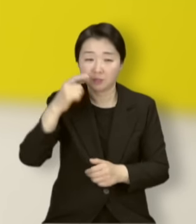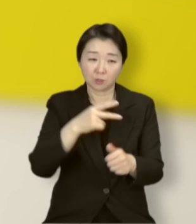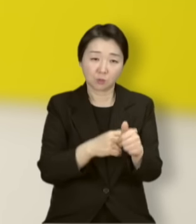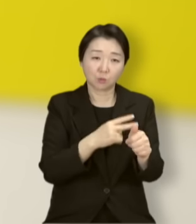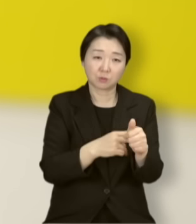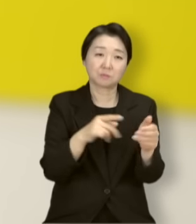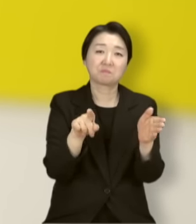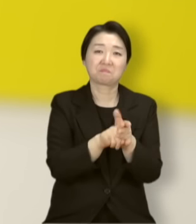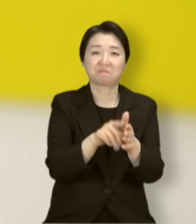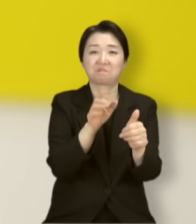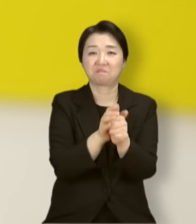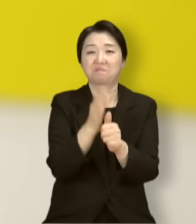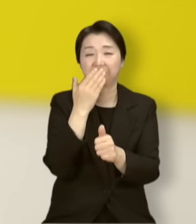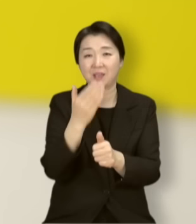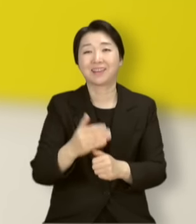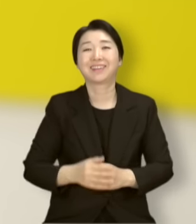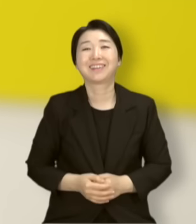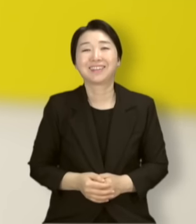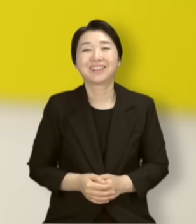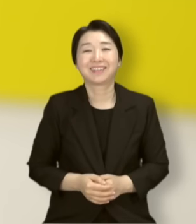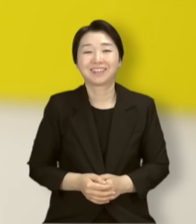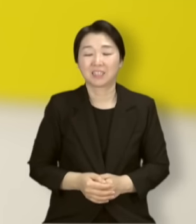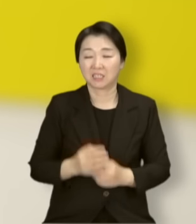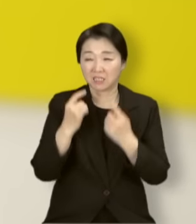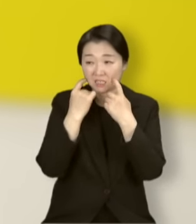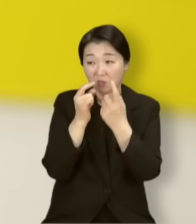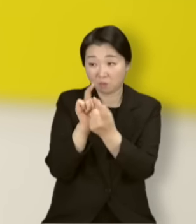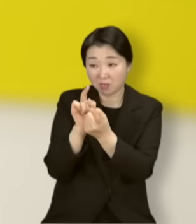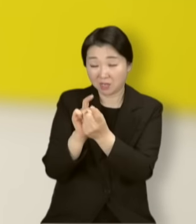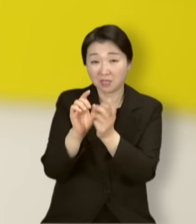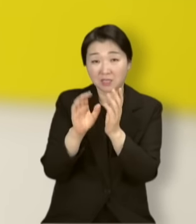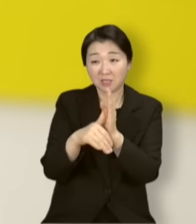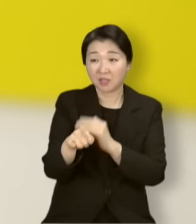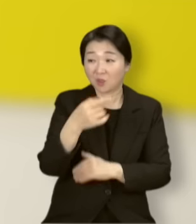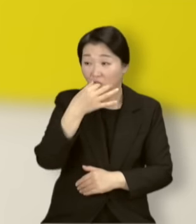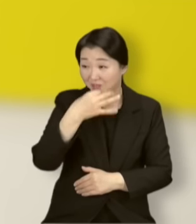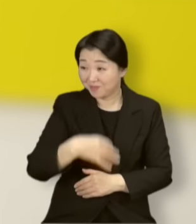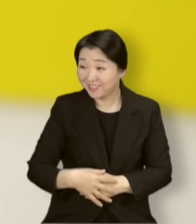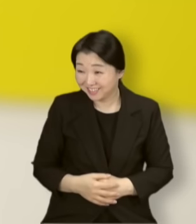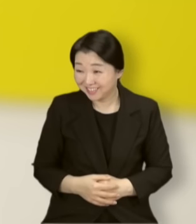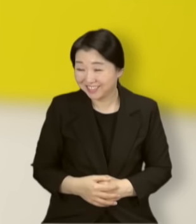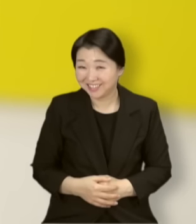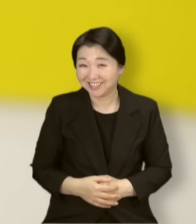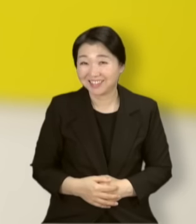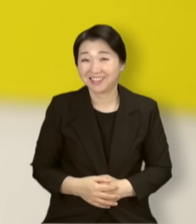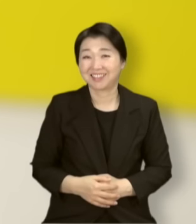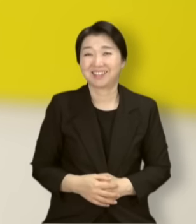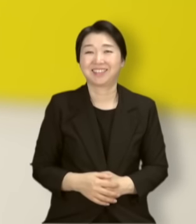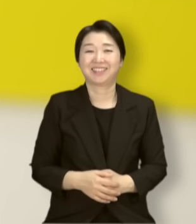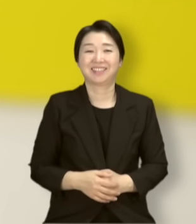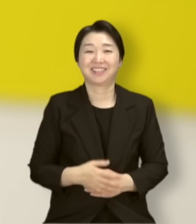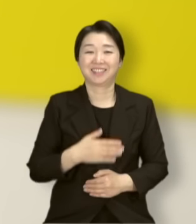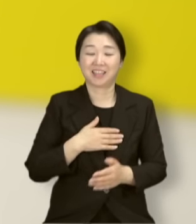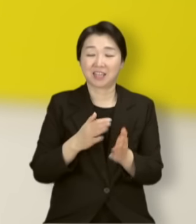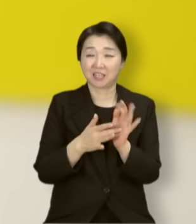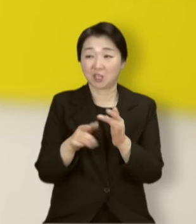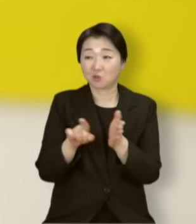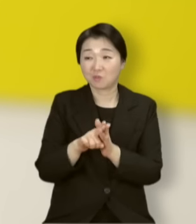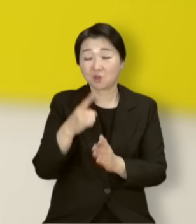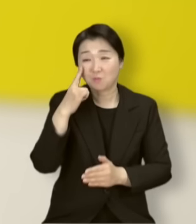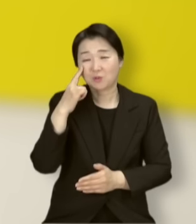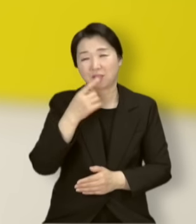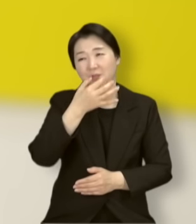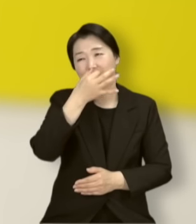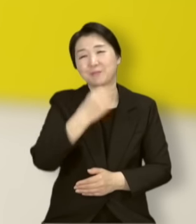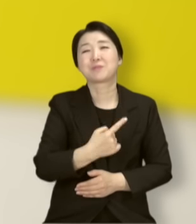교수들을 신뢰하니까 네. 개인적으로 만났을 때 너 힘들지? 내가 예수 믿다 보니까 나도 그런